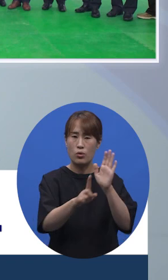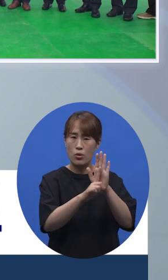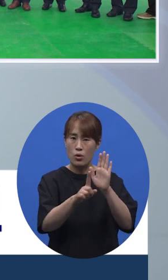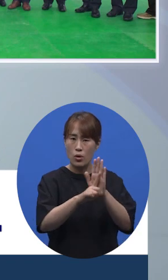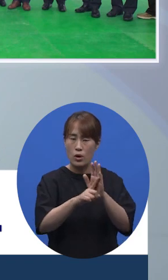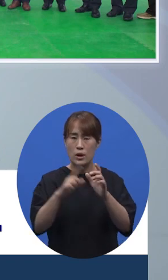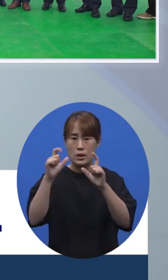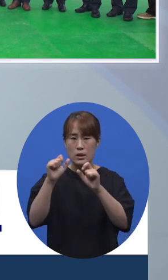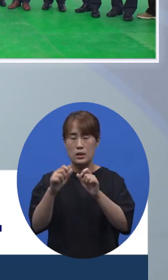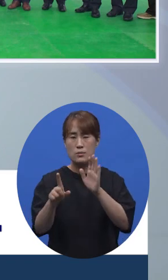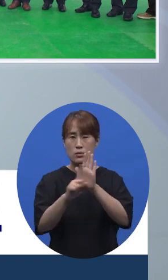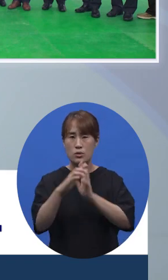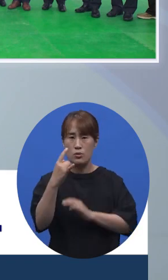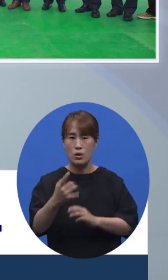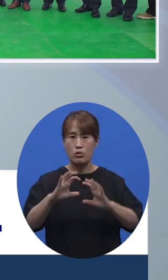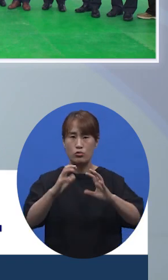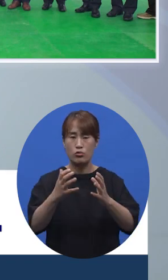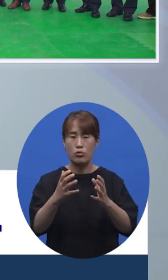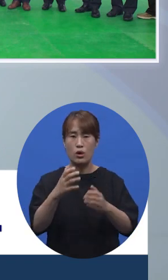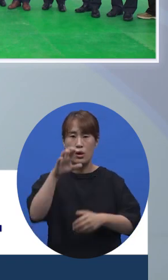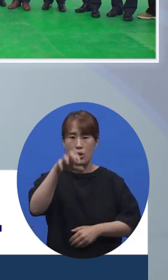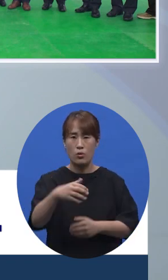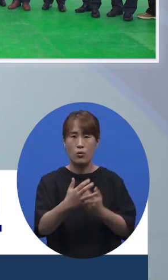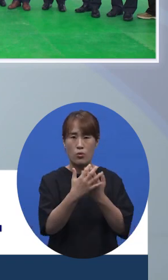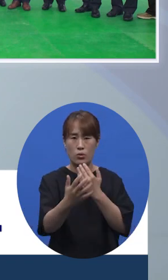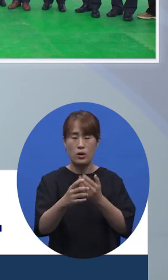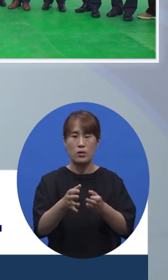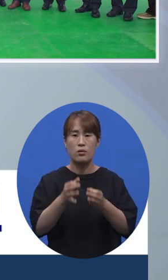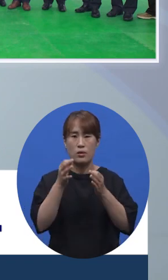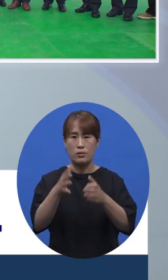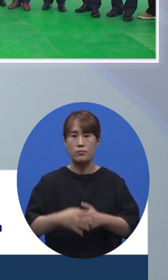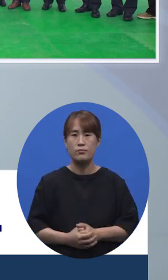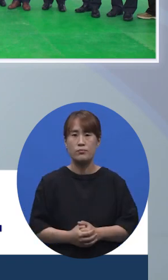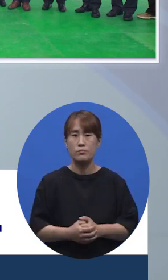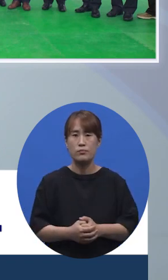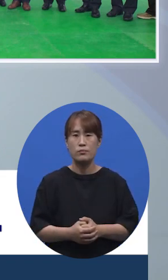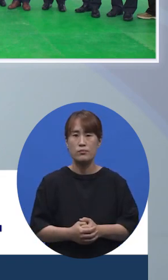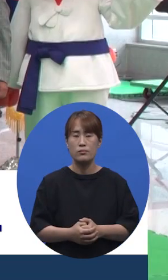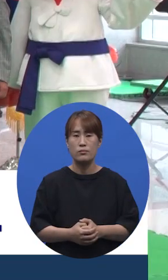시범 및 모의 사진 전시회가 국회의원 회관에서 개최됐습니다